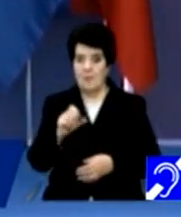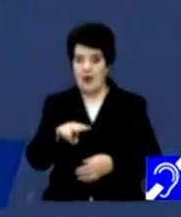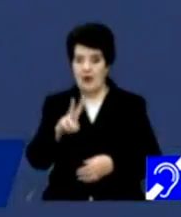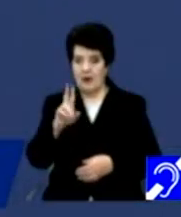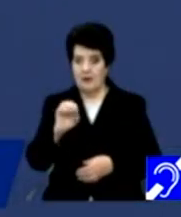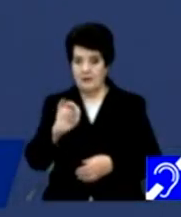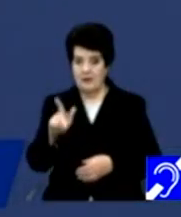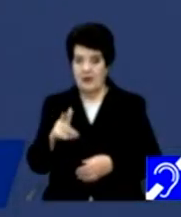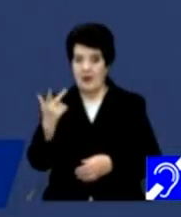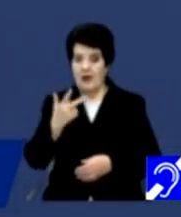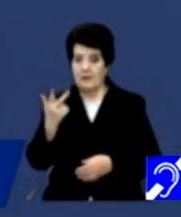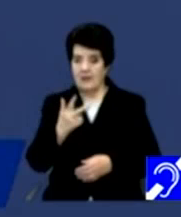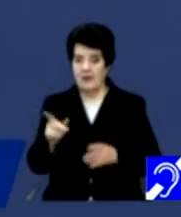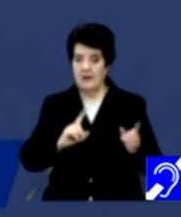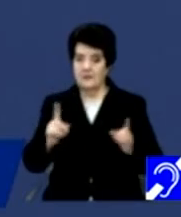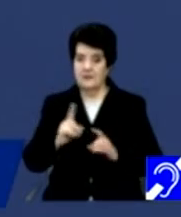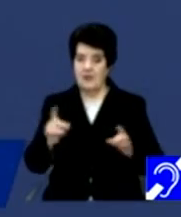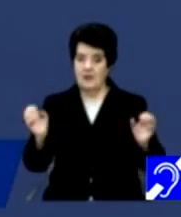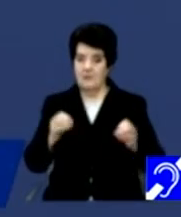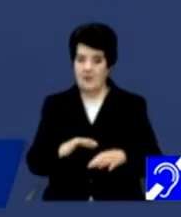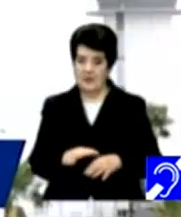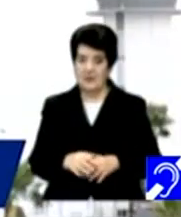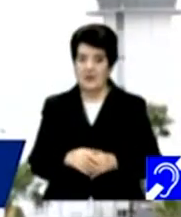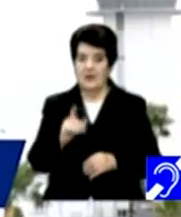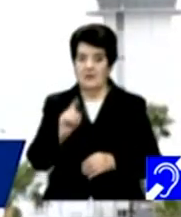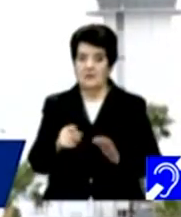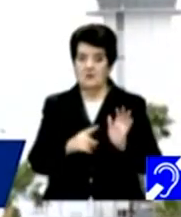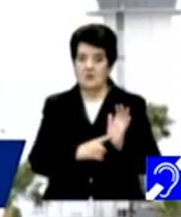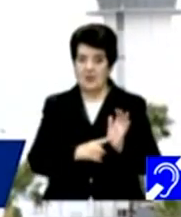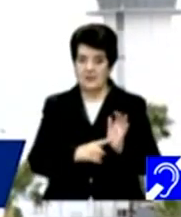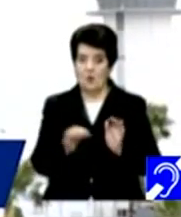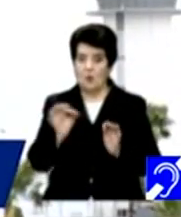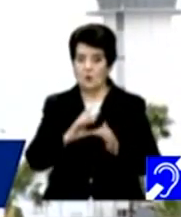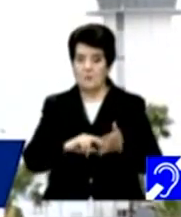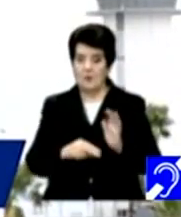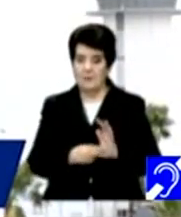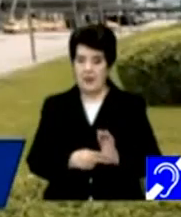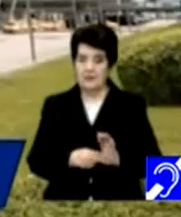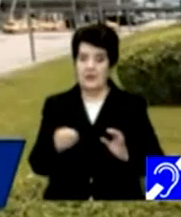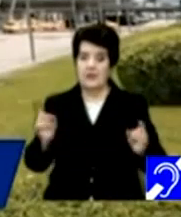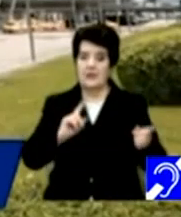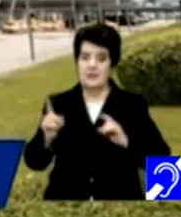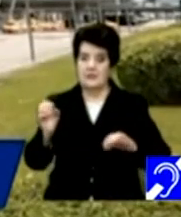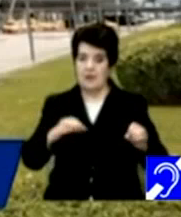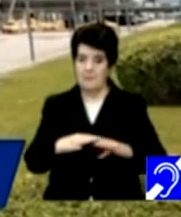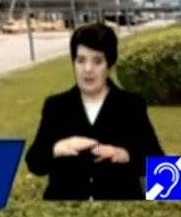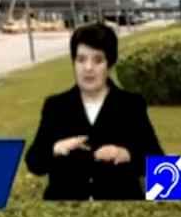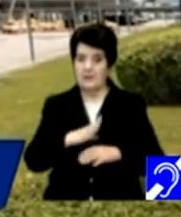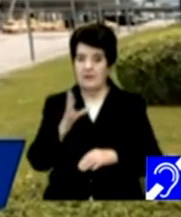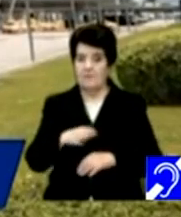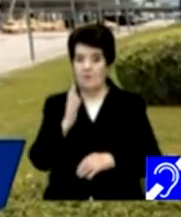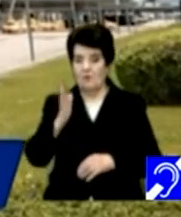înaintea celui de-al treilea summit UE Balcanii de Vest, programat pe 6 octombrie. Discuțiile din cadrul summitului se vor axa pe